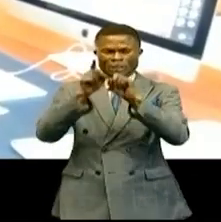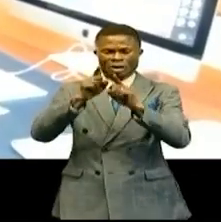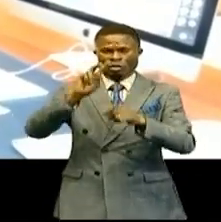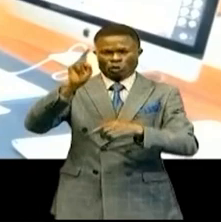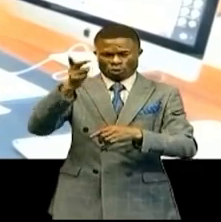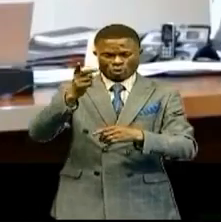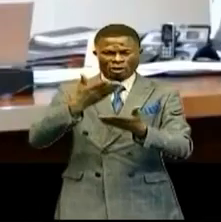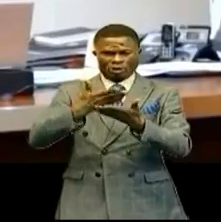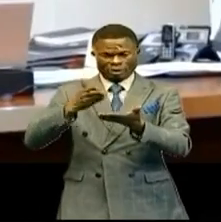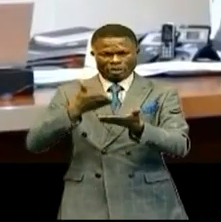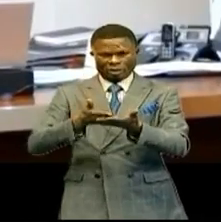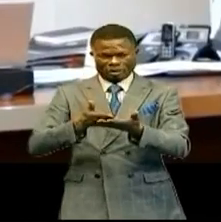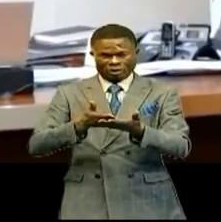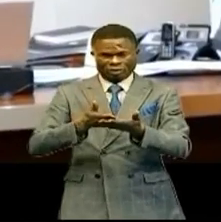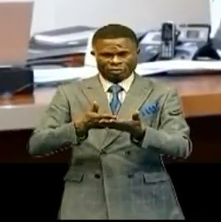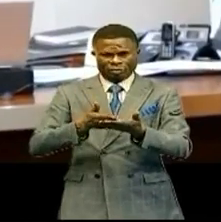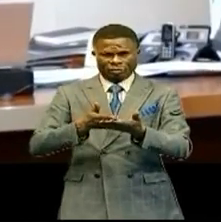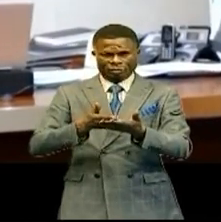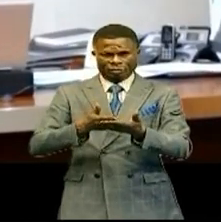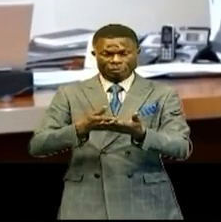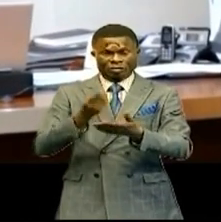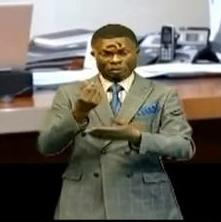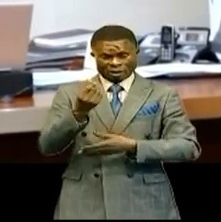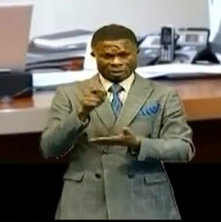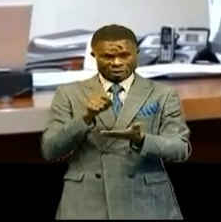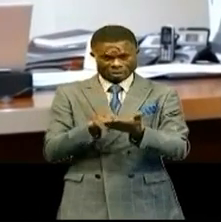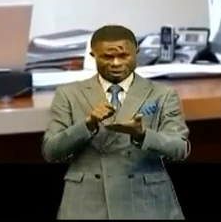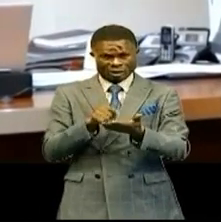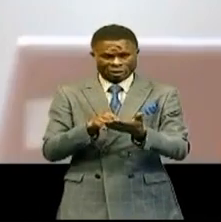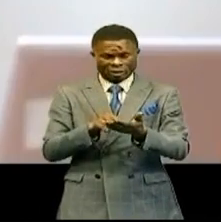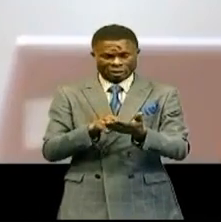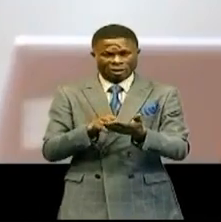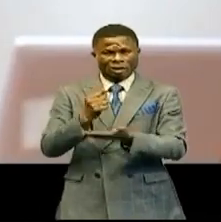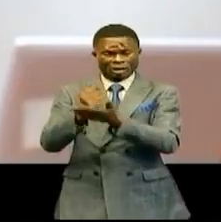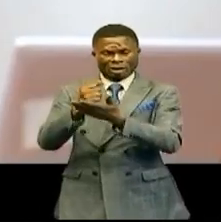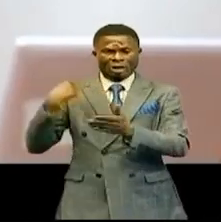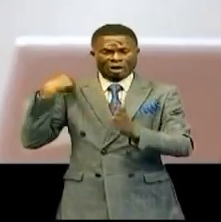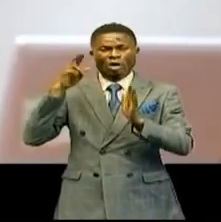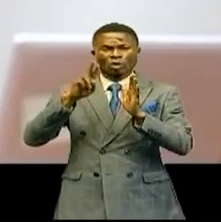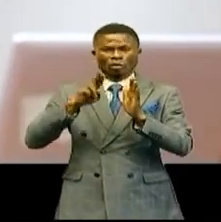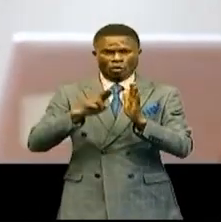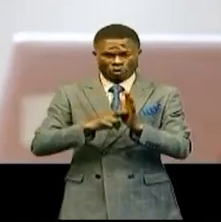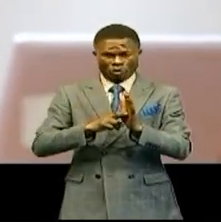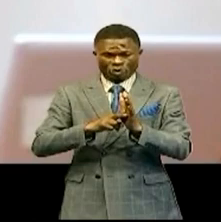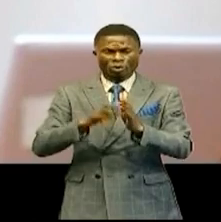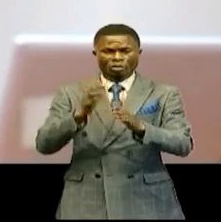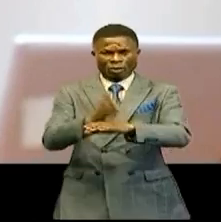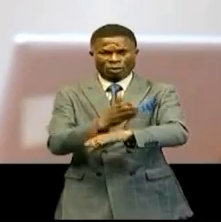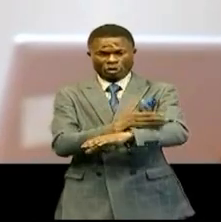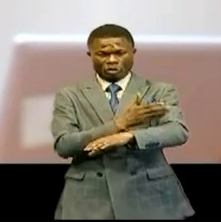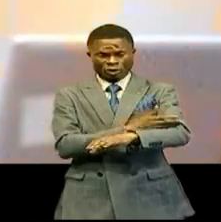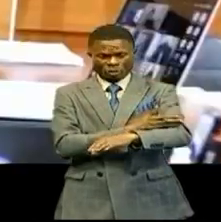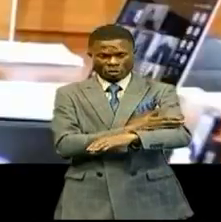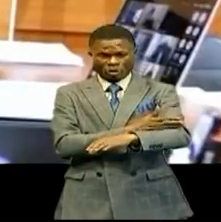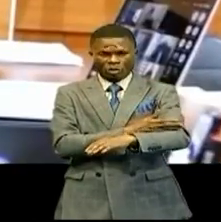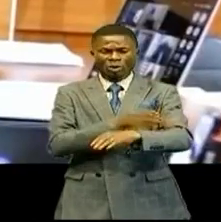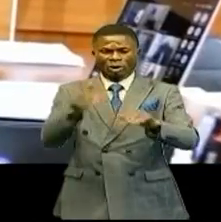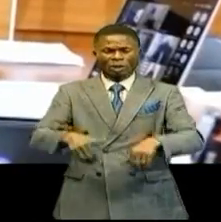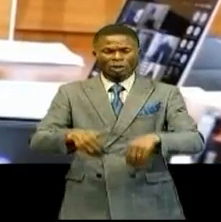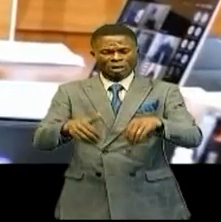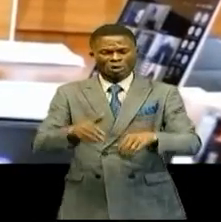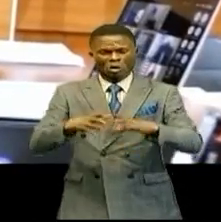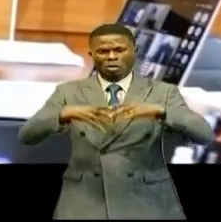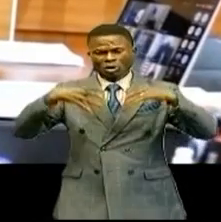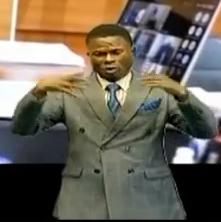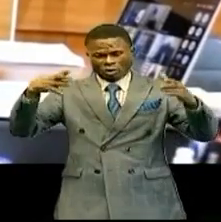deuxième. Ce financement devrait permettre au gouvernement d'accroître la productivité agricole